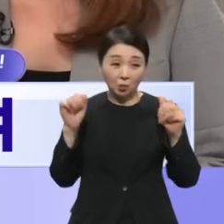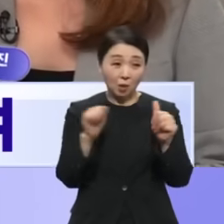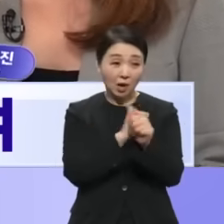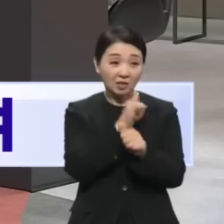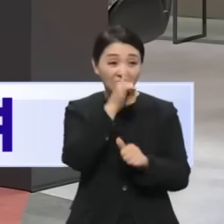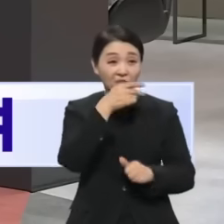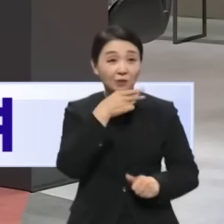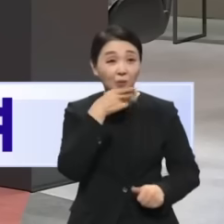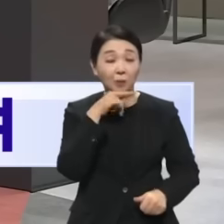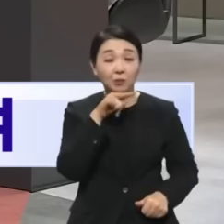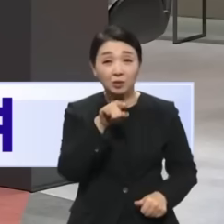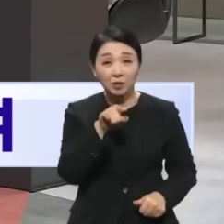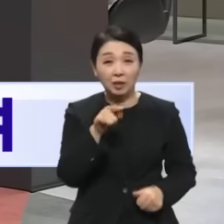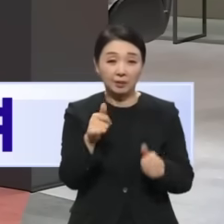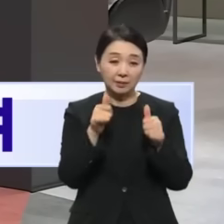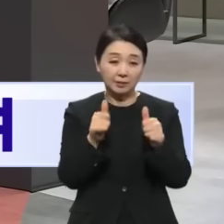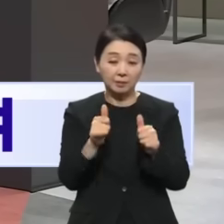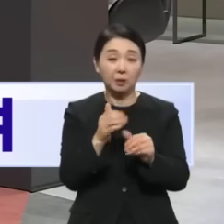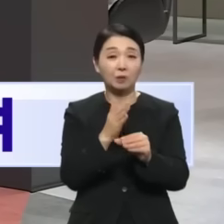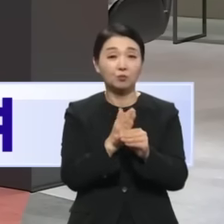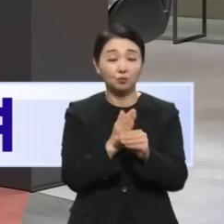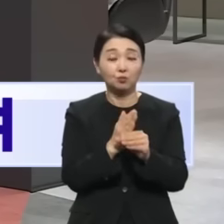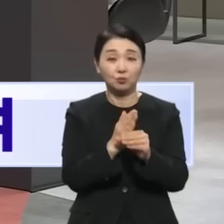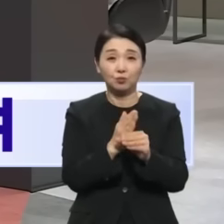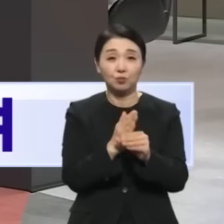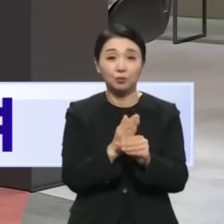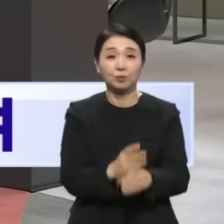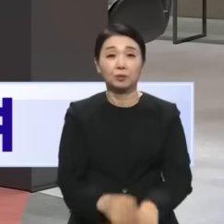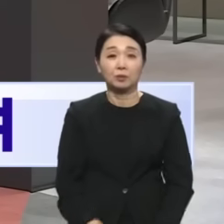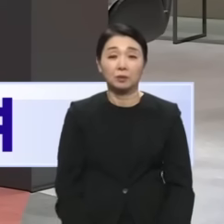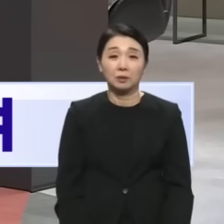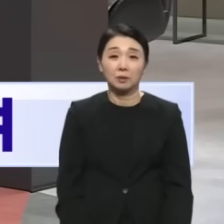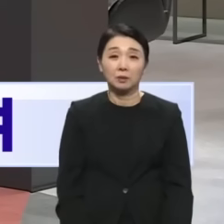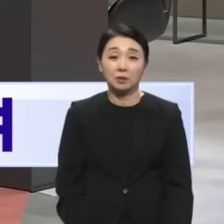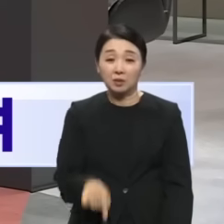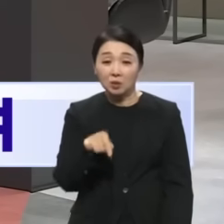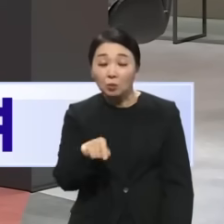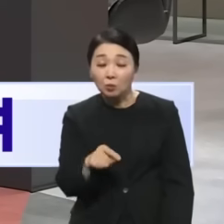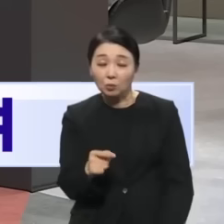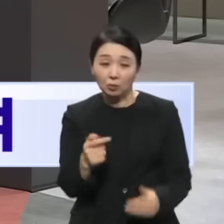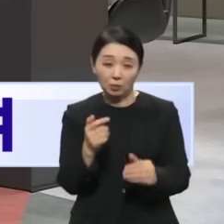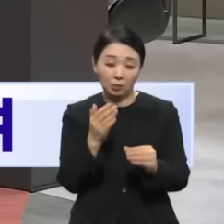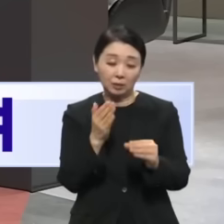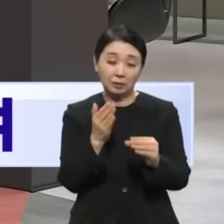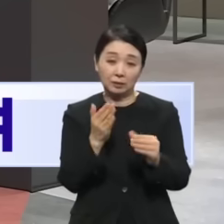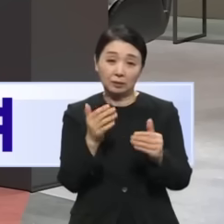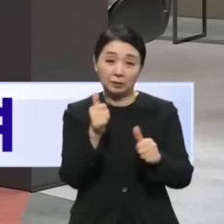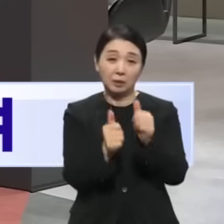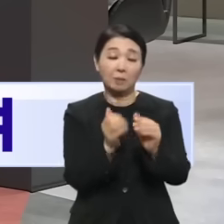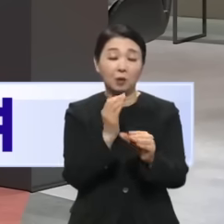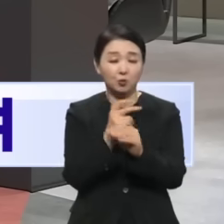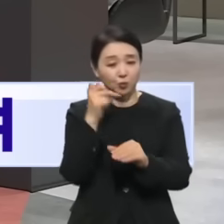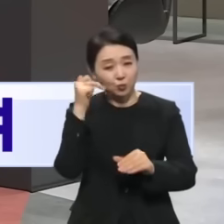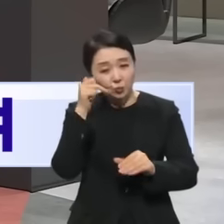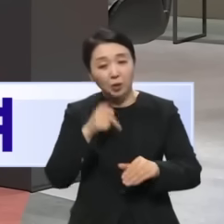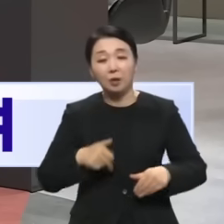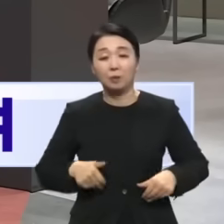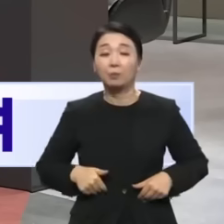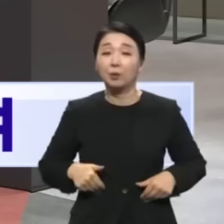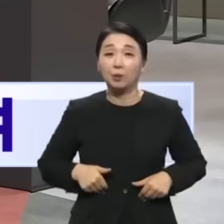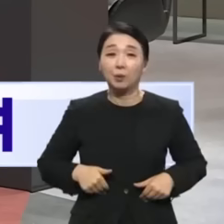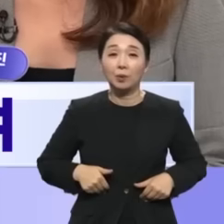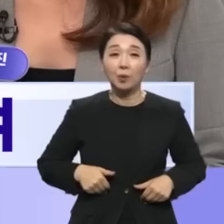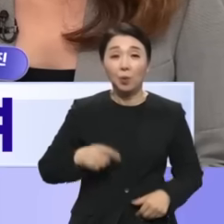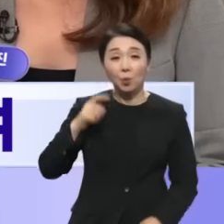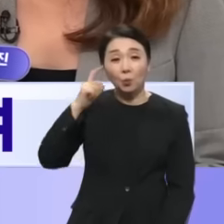있냐 없냐가 지금 재판이 진행 중인 과정인데 이런 부분도 재판에서 좀 따져 봐야 될 부분이 될 수 있습니다이 부분도 아주